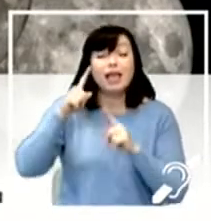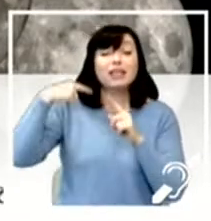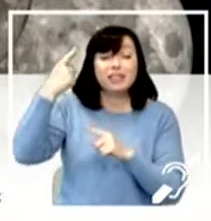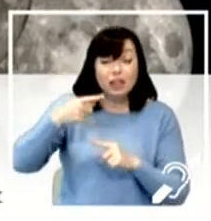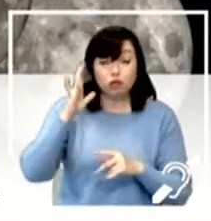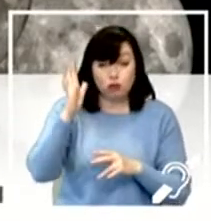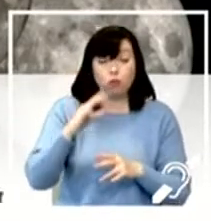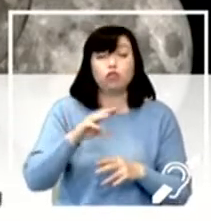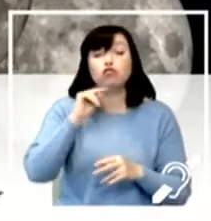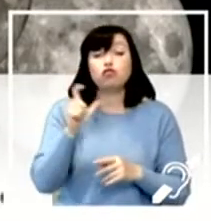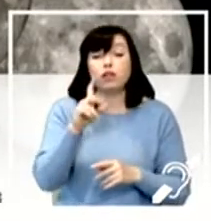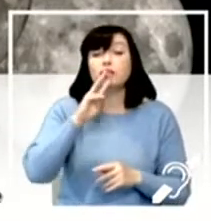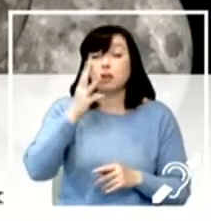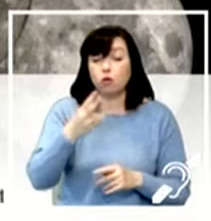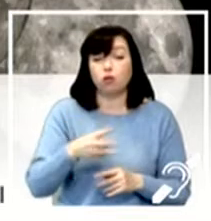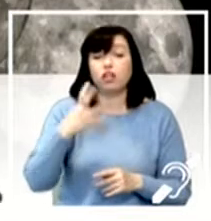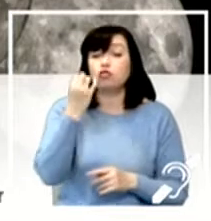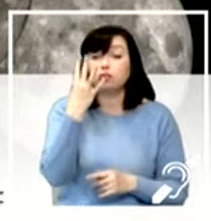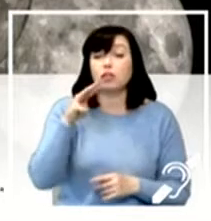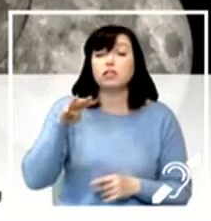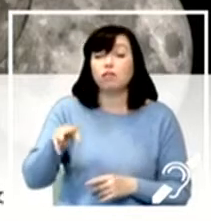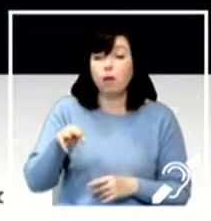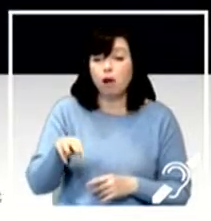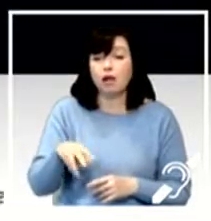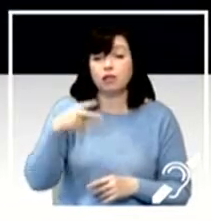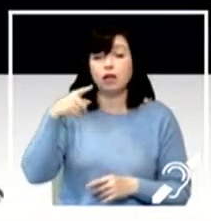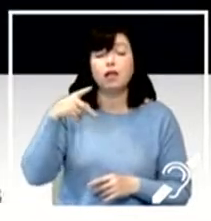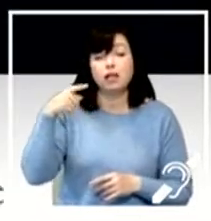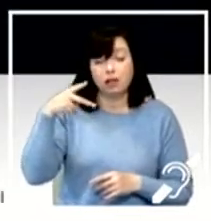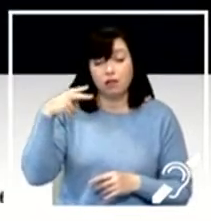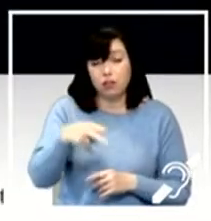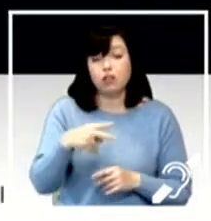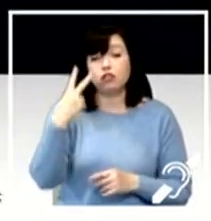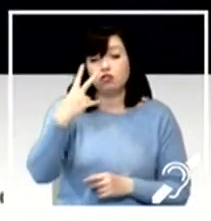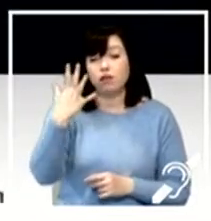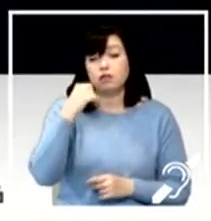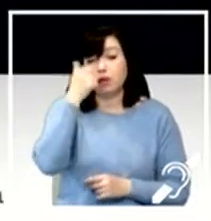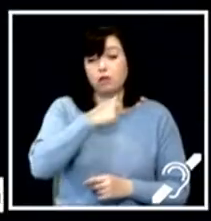abia peste 3 ani, în 14 martie 2025.